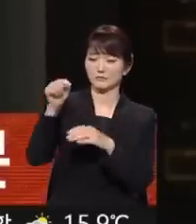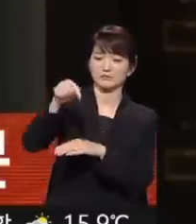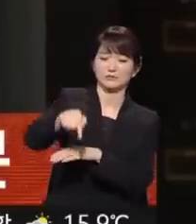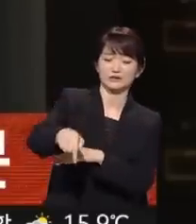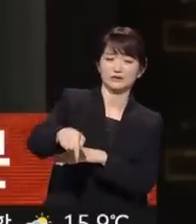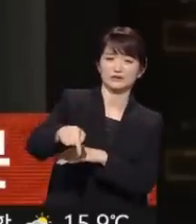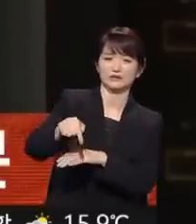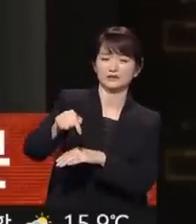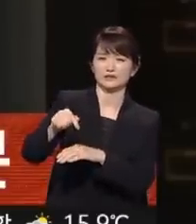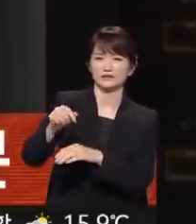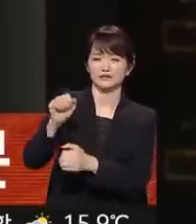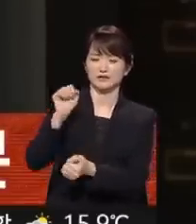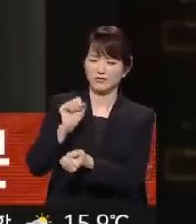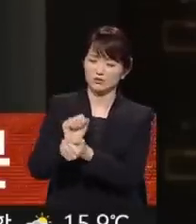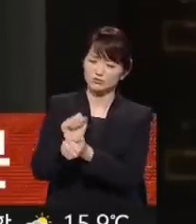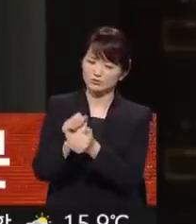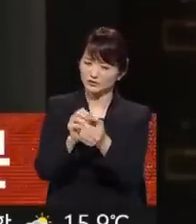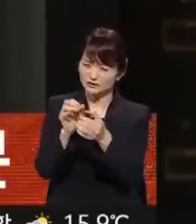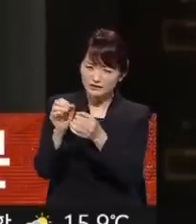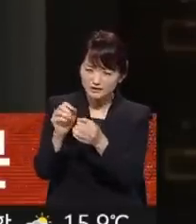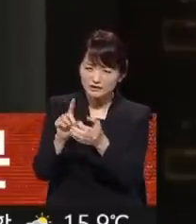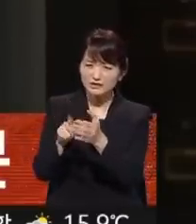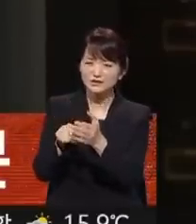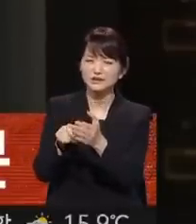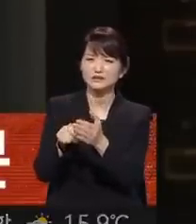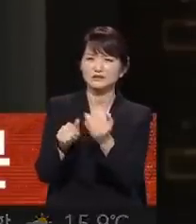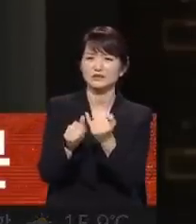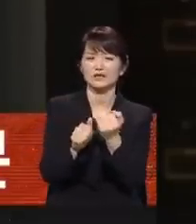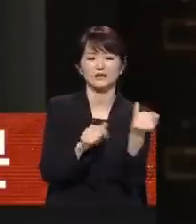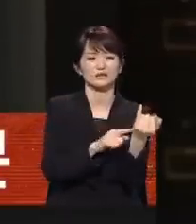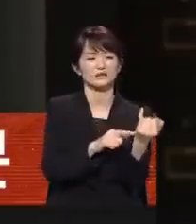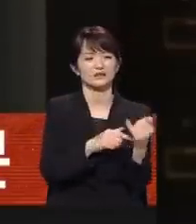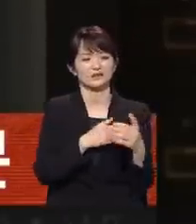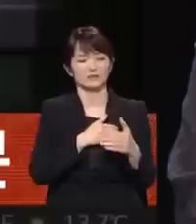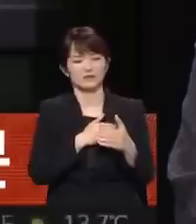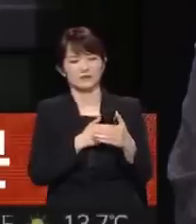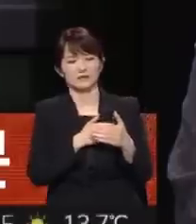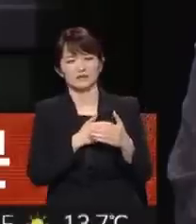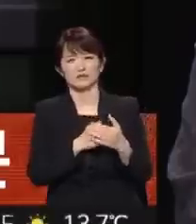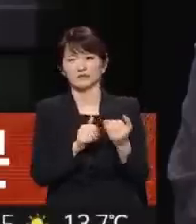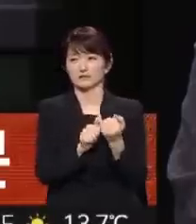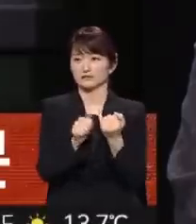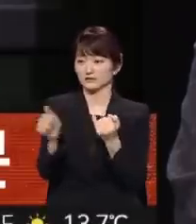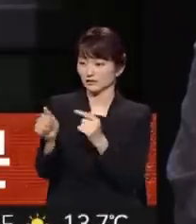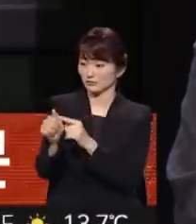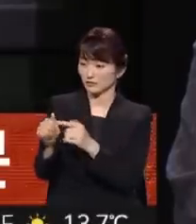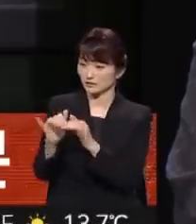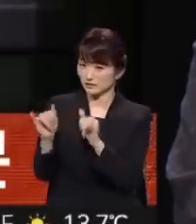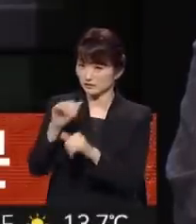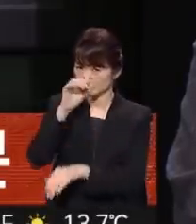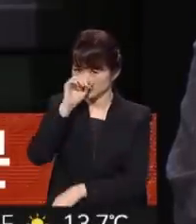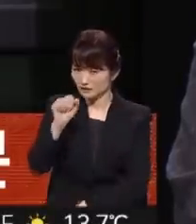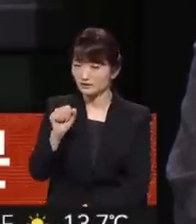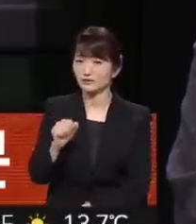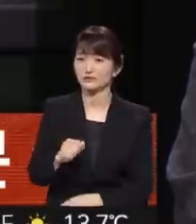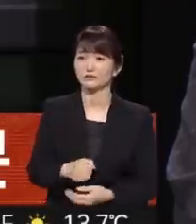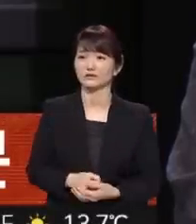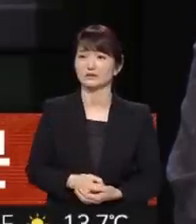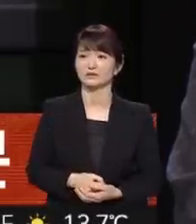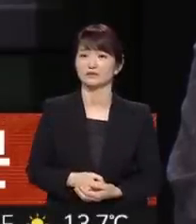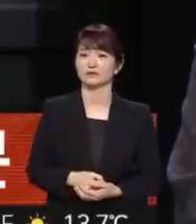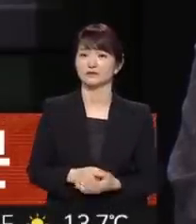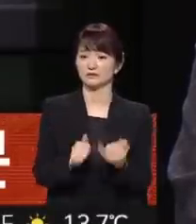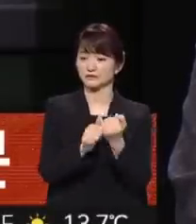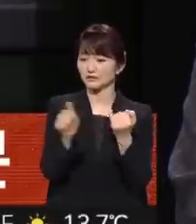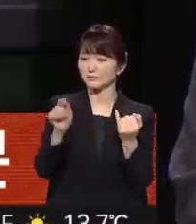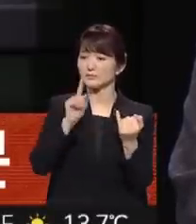막 이렇게 하면은 이 아내분이 되게 초조할 것 같아요. 네, 근데 또 문제는 이 남편이 또 사람은 착하잖아요. 근데 이 남편이